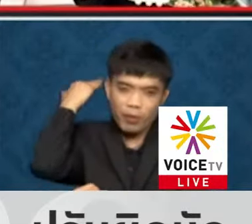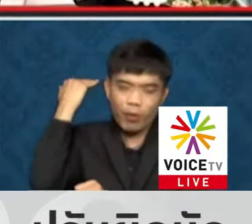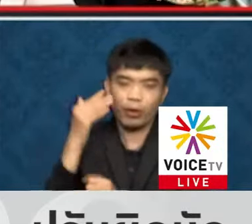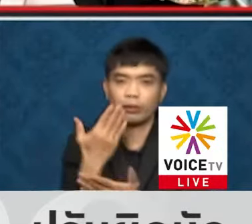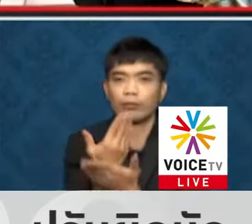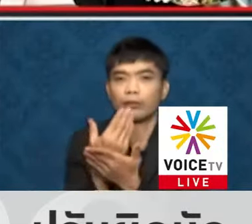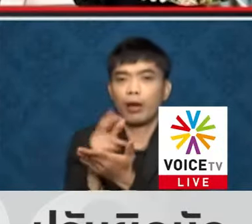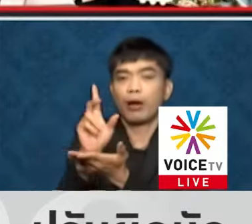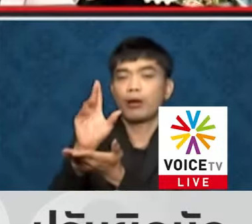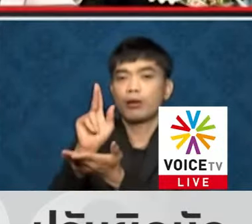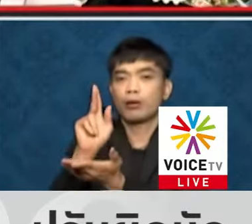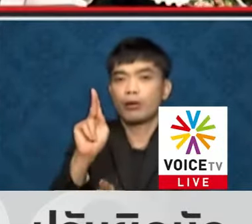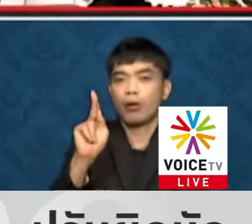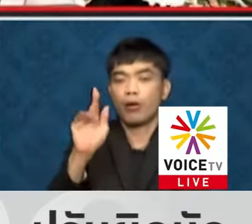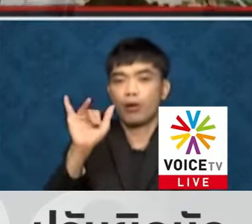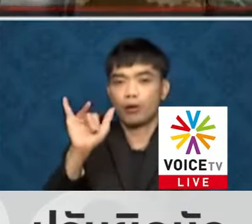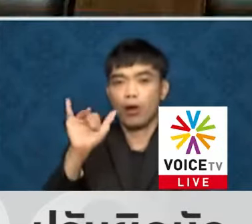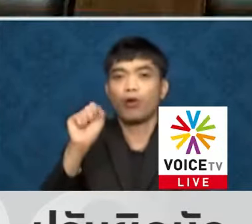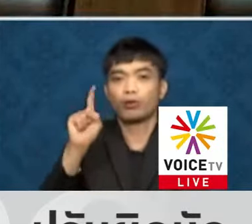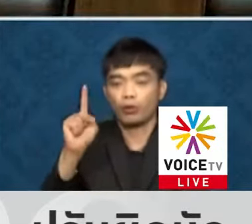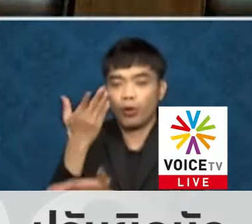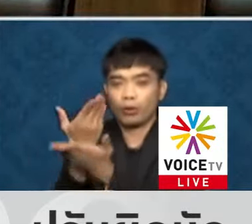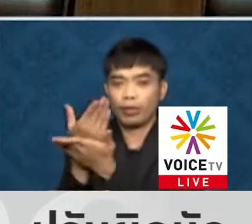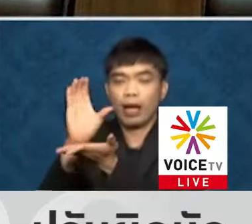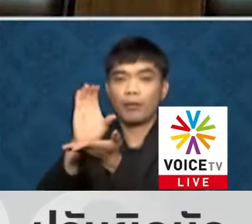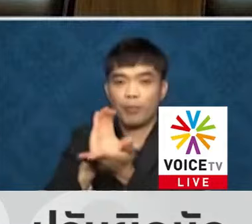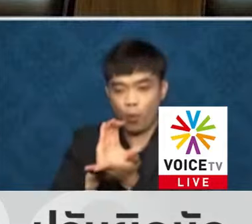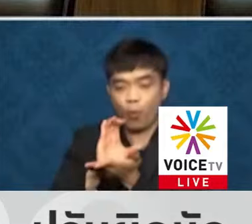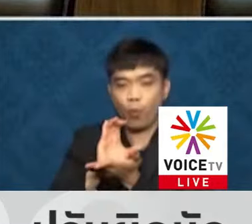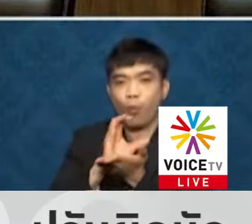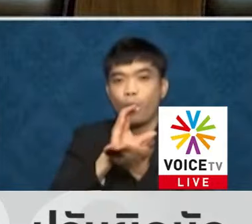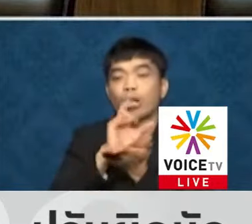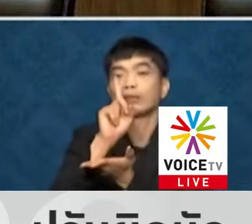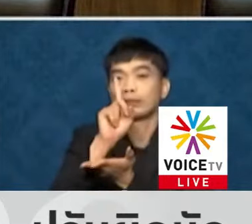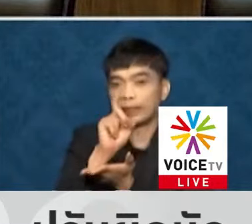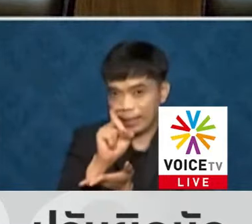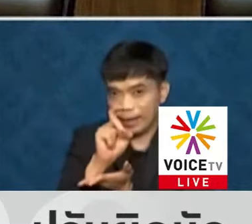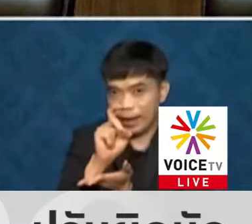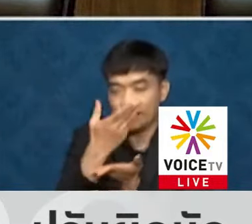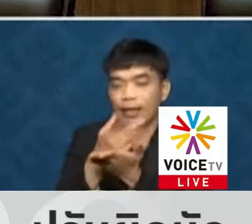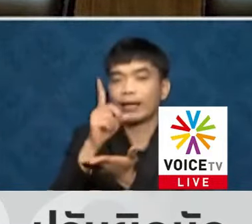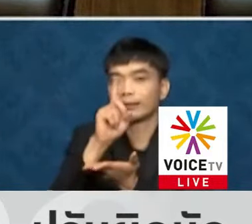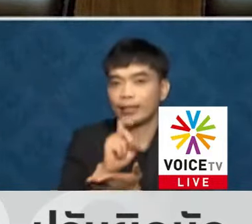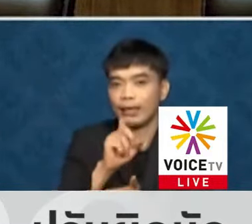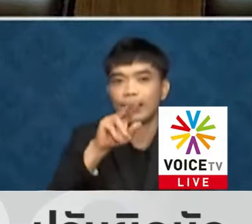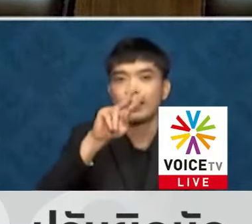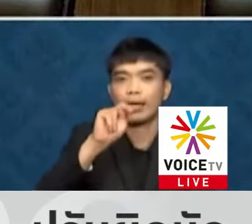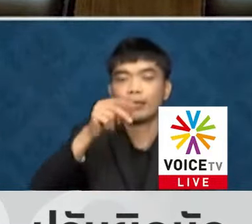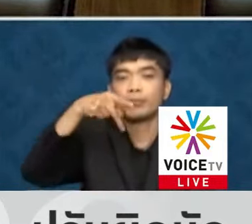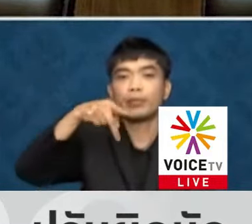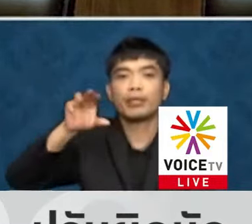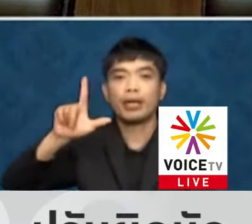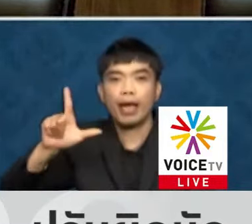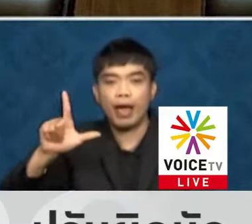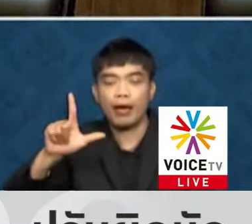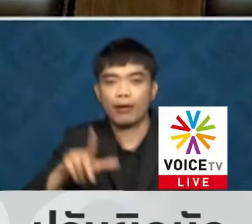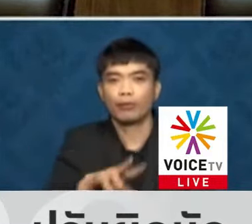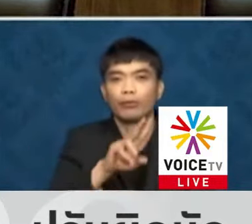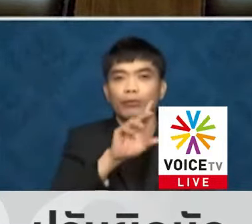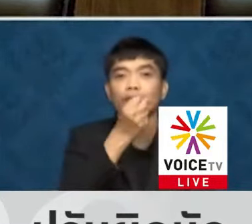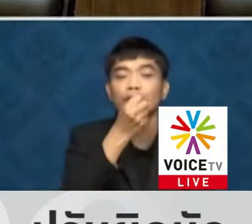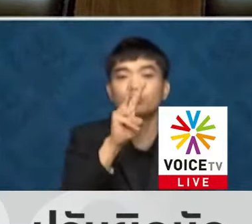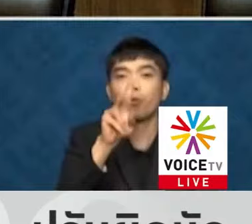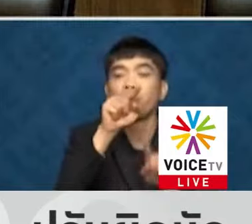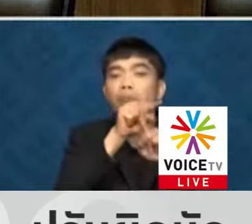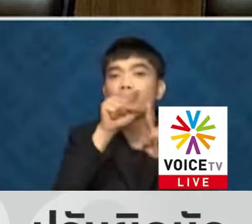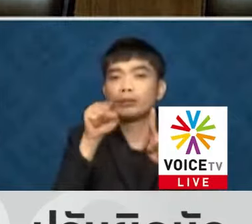งคณะกรรมการกำกับการแก้ไขหนี้สินของประชาชนนะคะซึ่งที่ประชุมกันก็มีการเห็นชอบแนวทางการแก้หนี้กยศ.